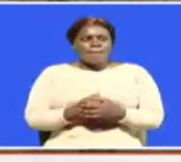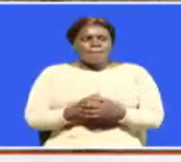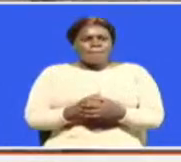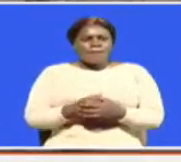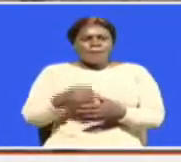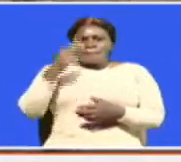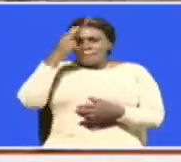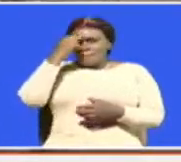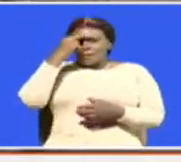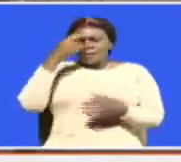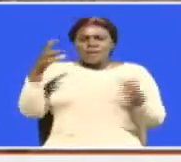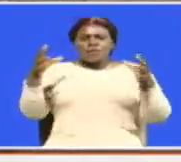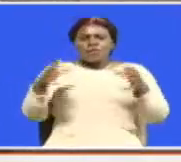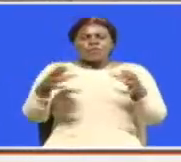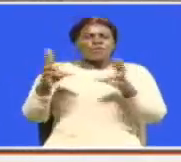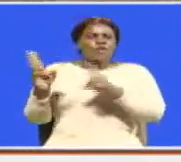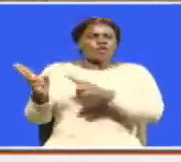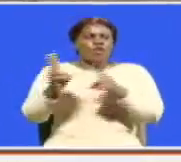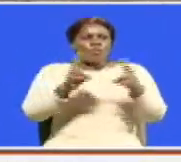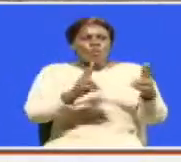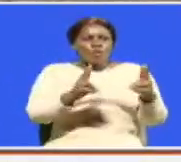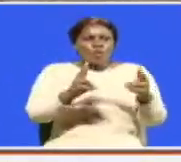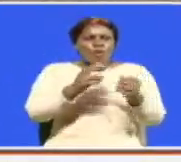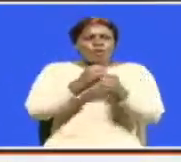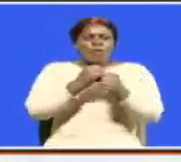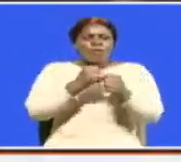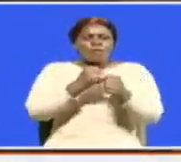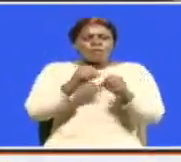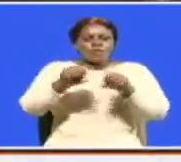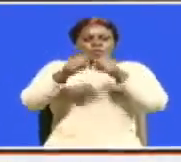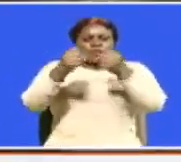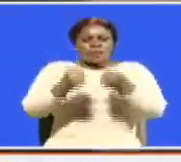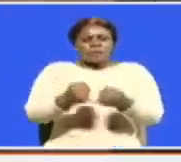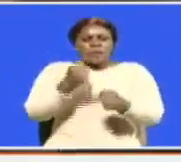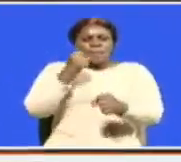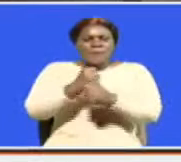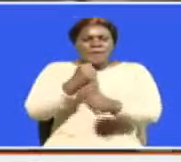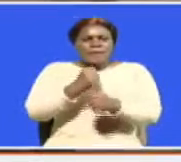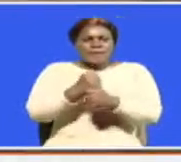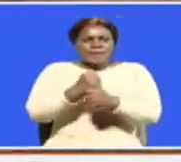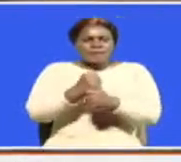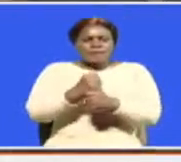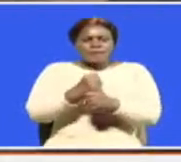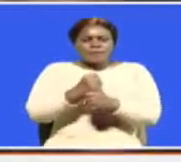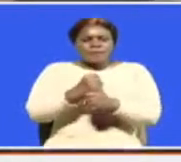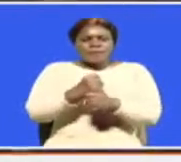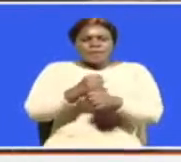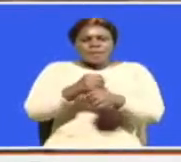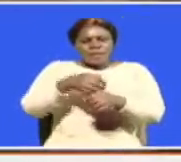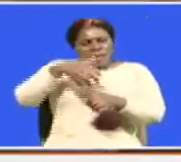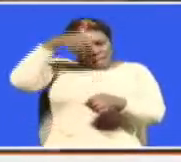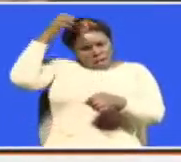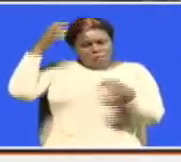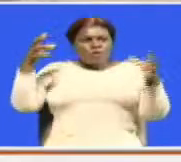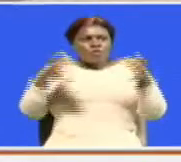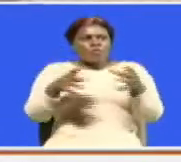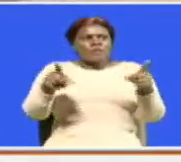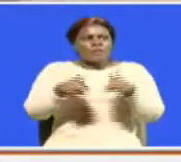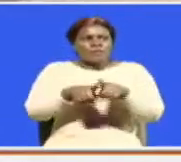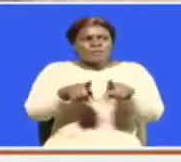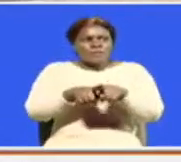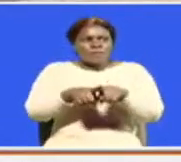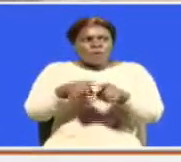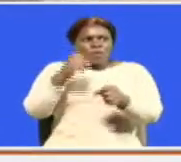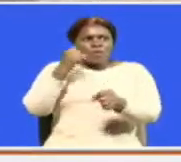Maasai community is a traditionally patriarchal society, making the existence of team lionesses an anomaly that